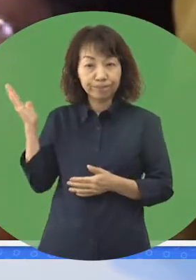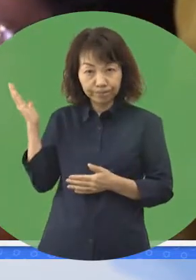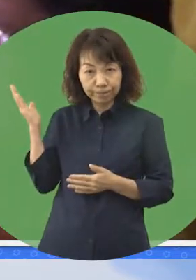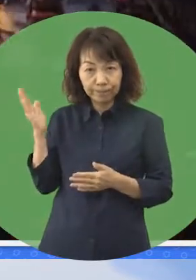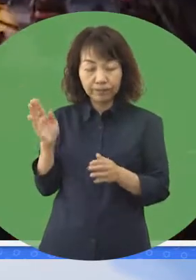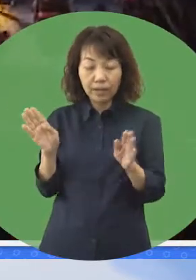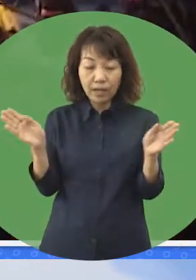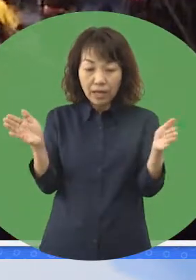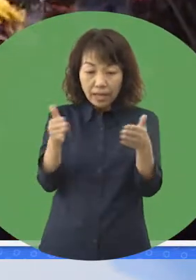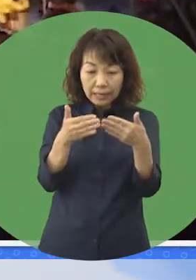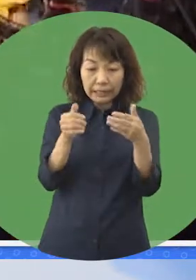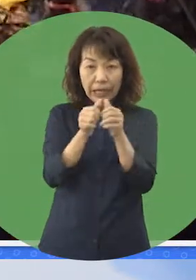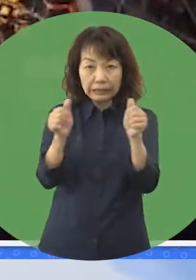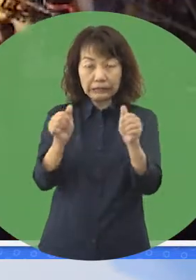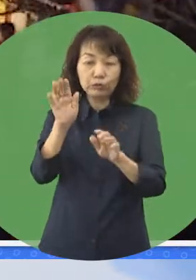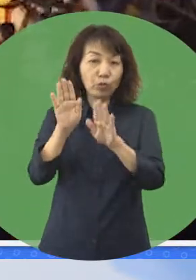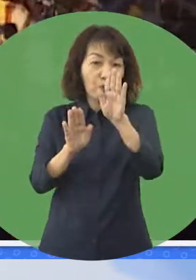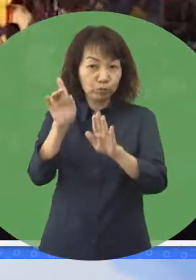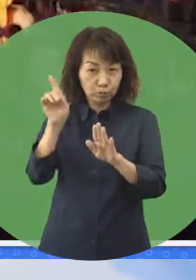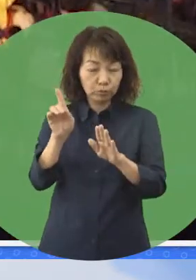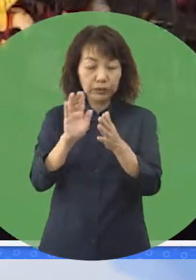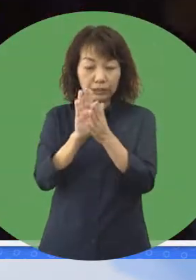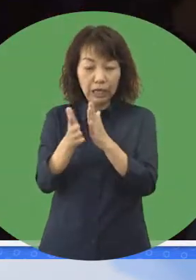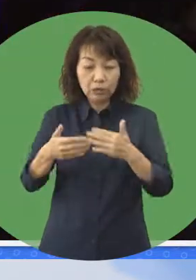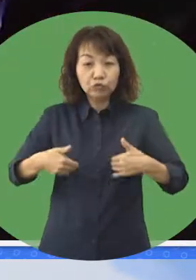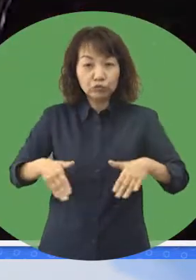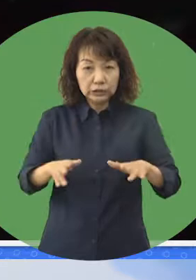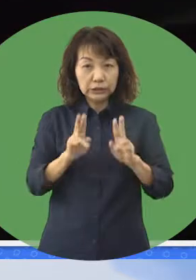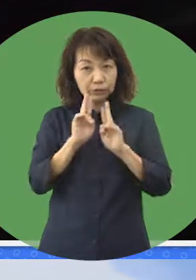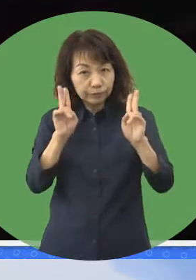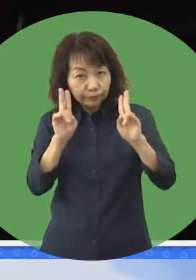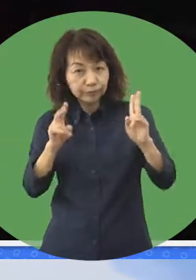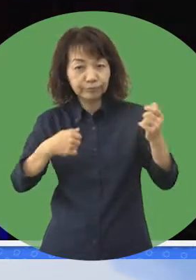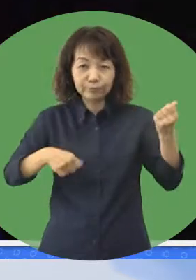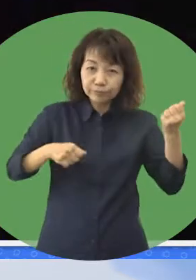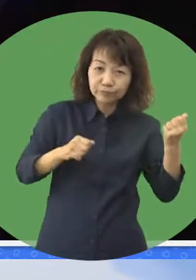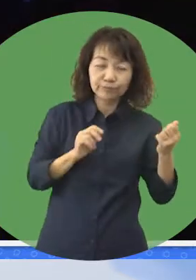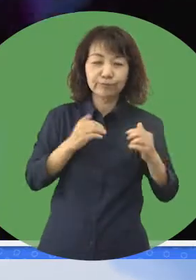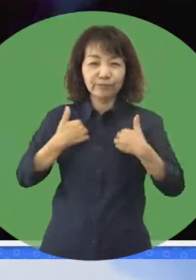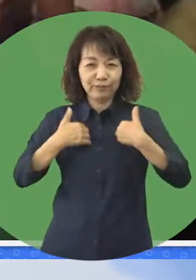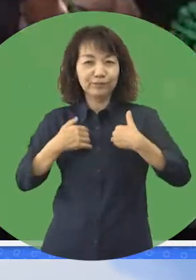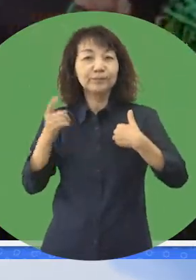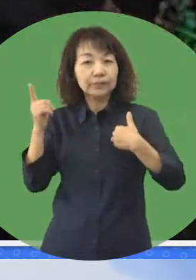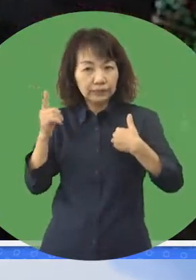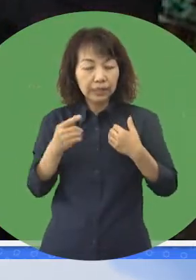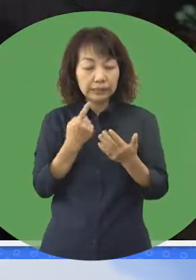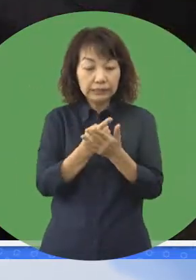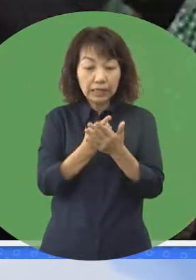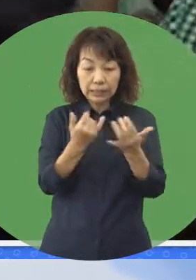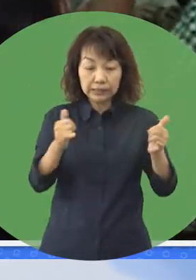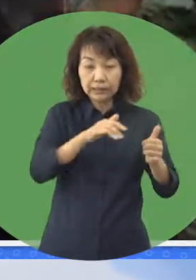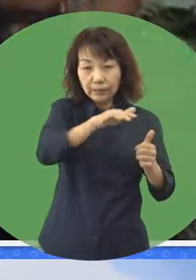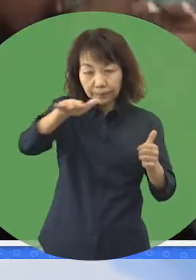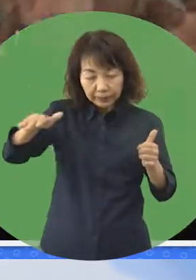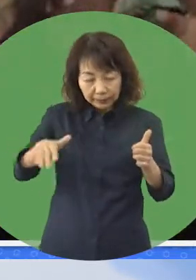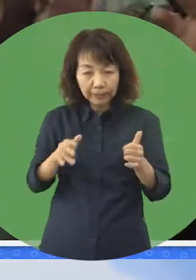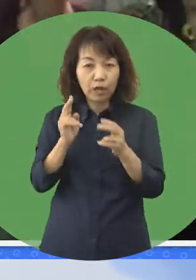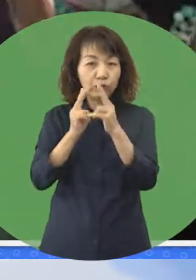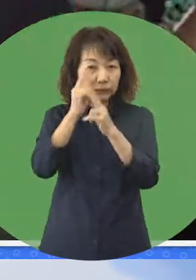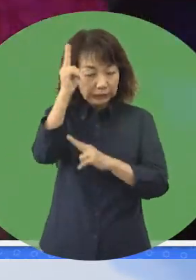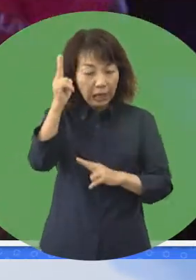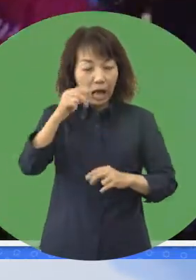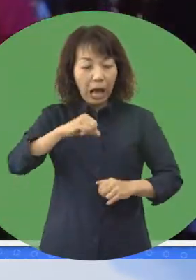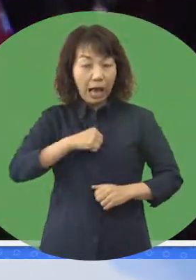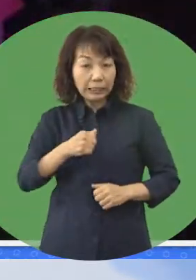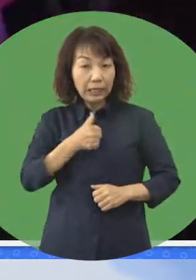様ですが、県出身アーティストのライブなどを楽しみながら、参加者全員でウチナーアイデンティティを共有する感